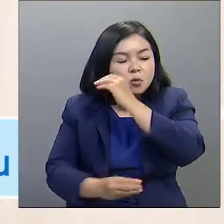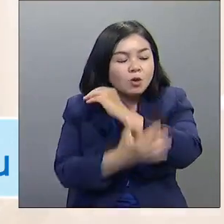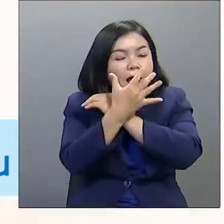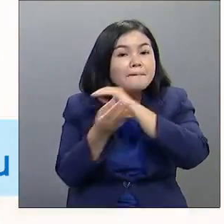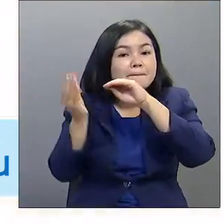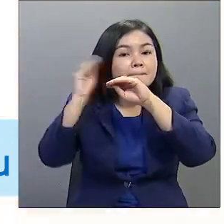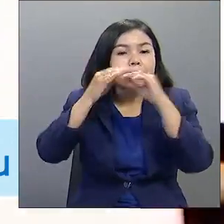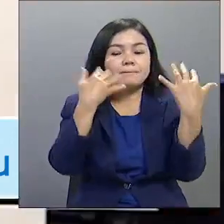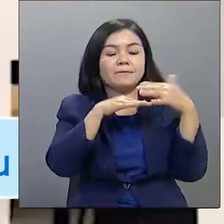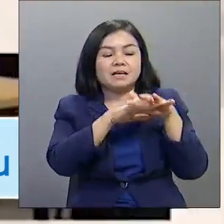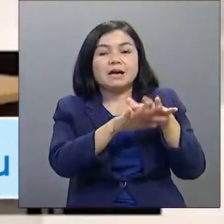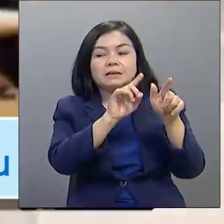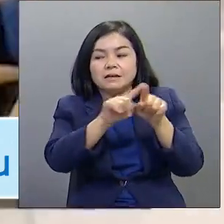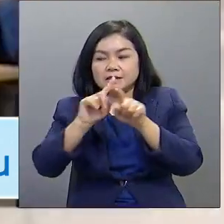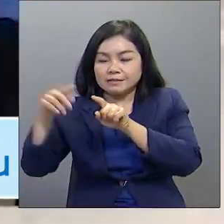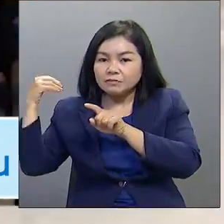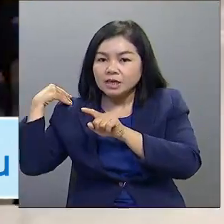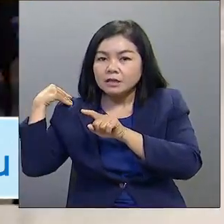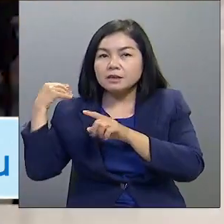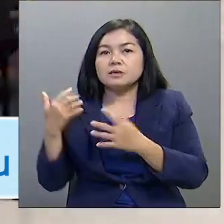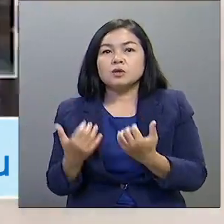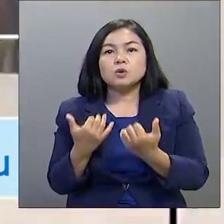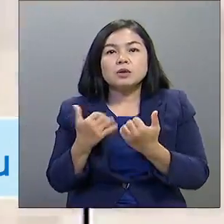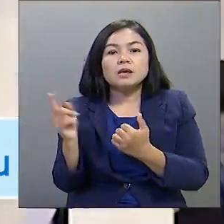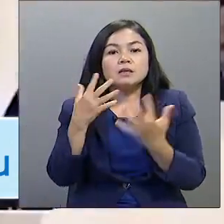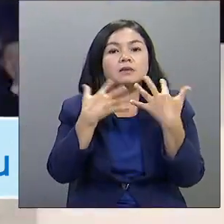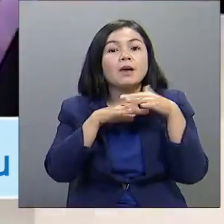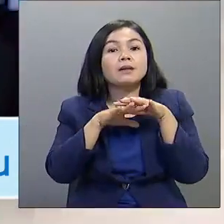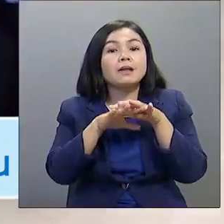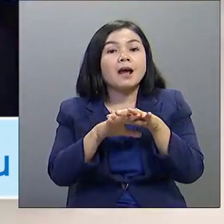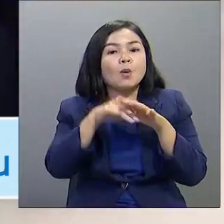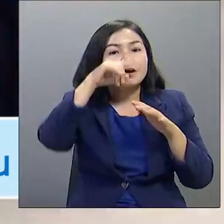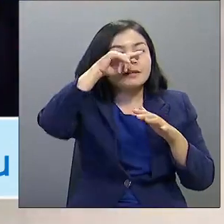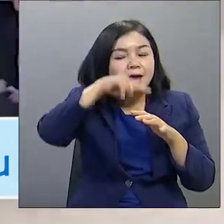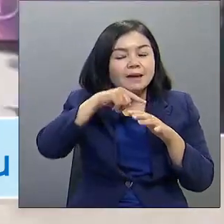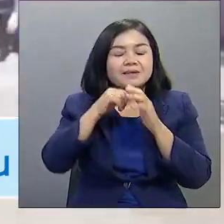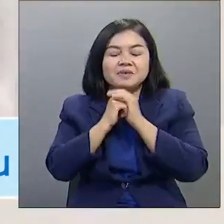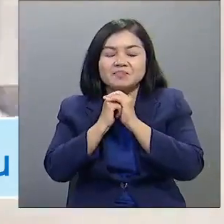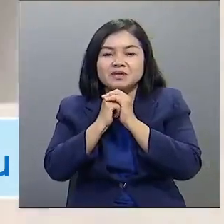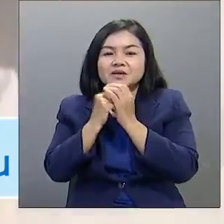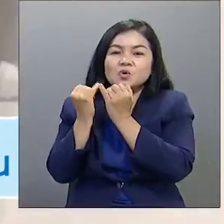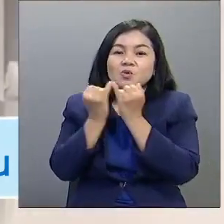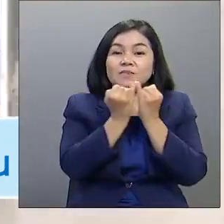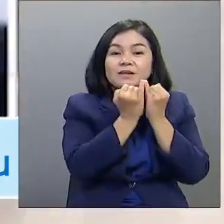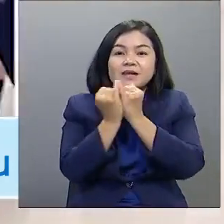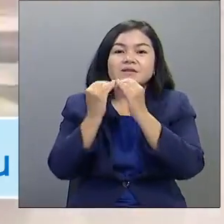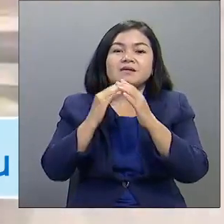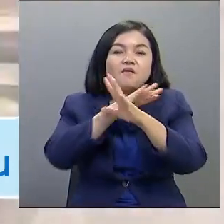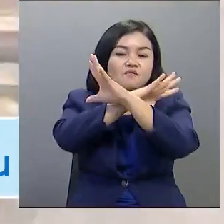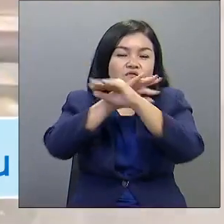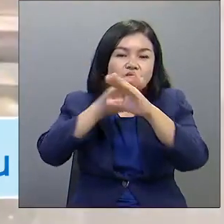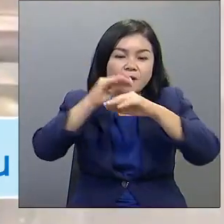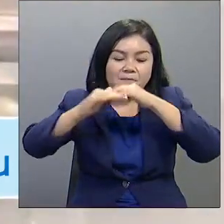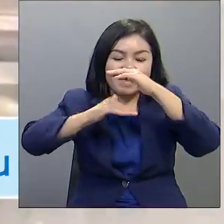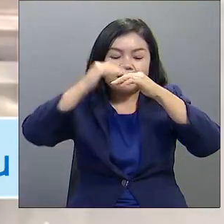มมือในด้านต่างๆค่ะและยังเป็นการนะคะประสานความสัมพันธ์ไทยจีนที่ยั่งยืนและสร้างเครือข่ายธุรกิจในการพัฒน